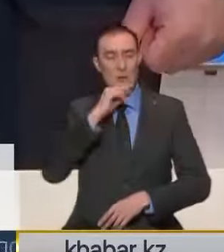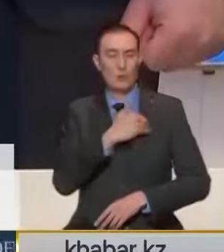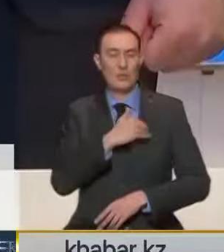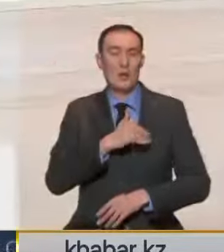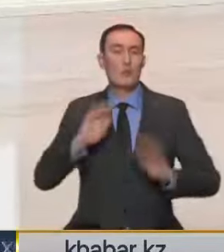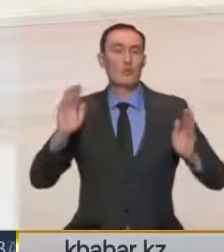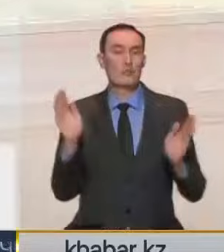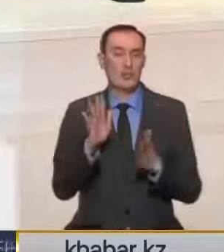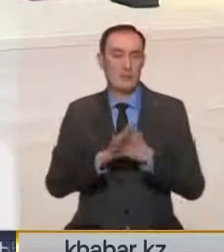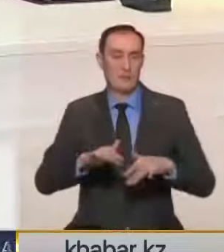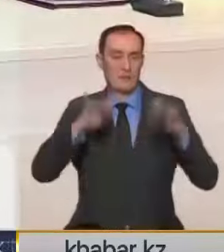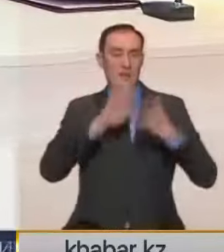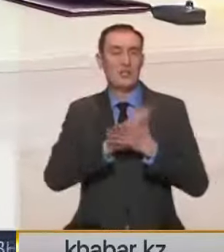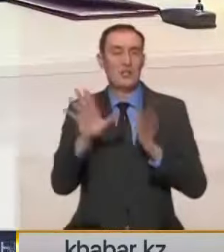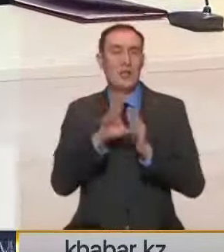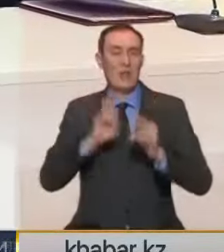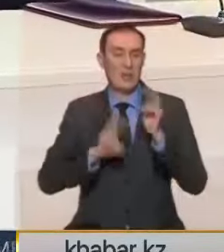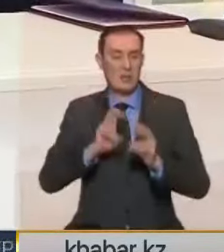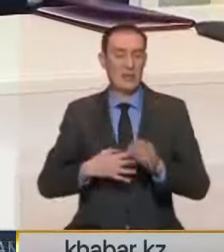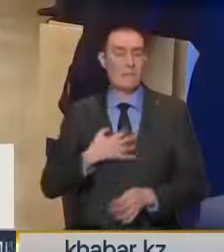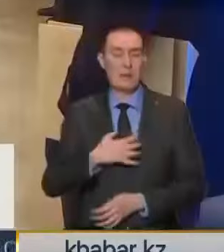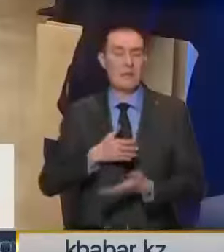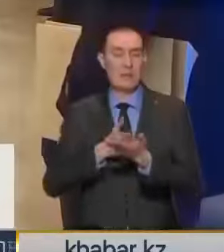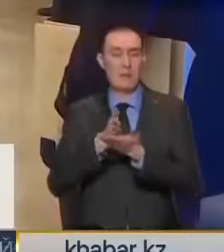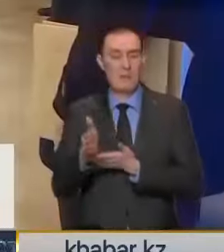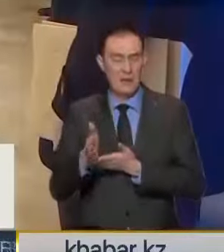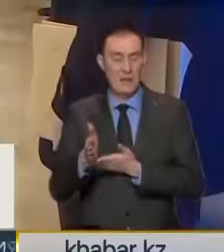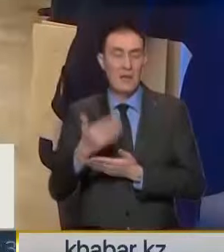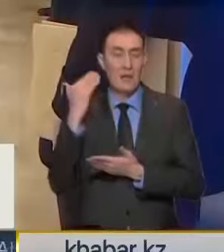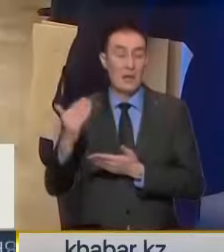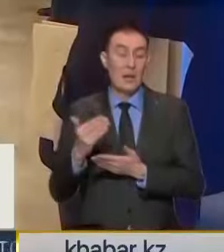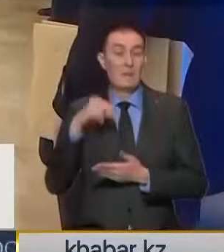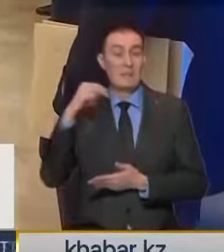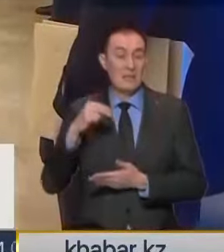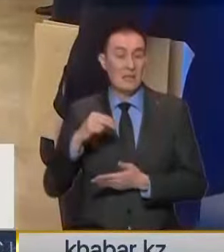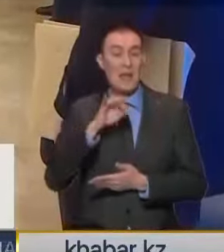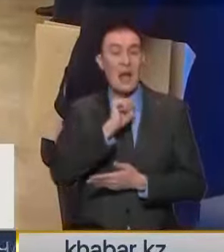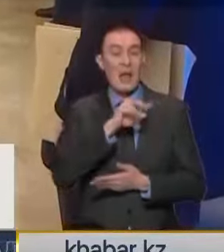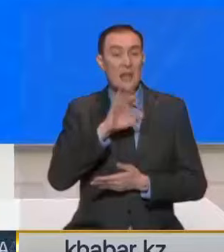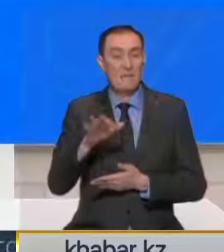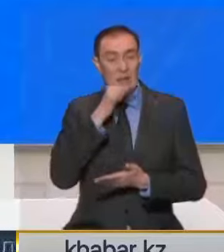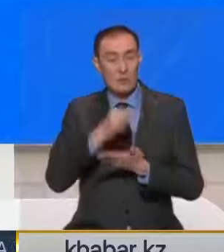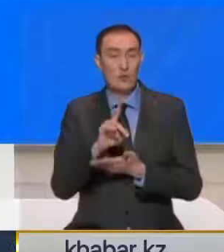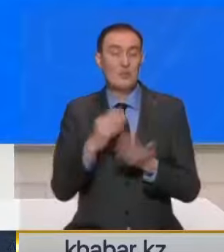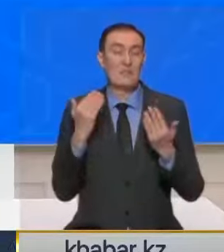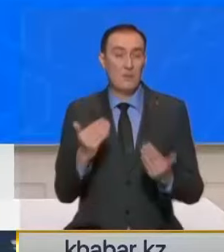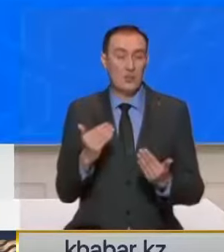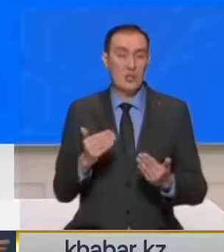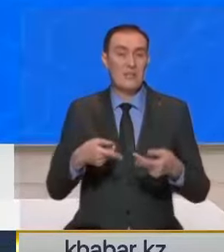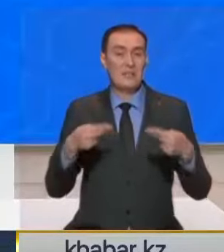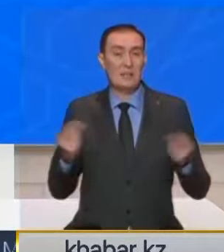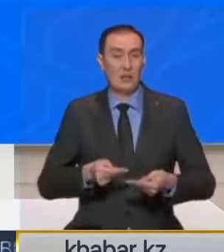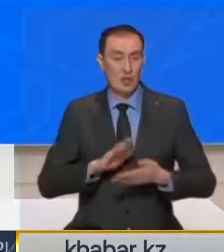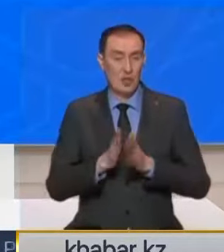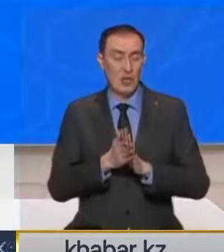углеродной нейтральности, зеленая энергетика является приоритетным направлением. В свою очередь президент Ильхам Алиев отметил, что сегодняшнее